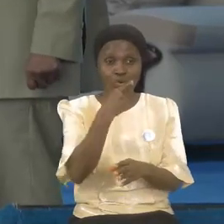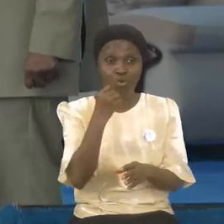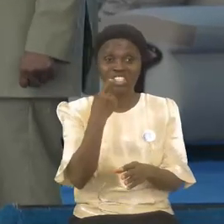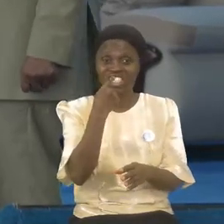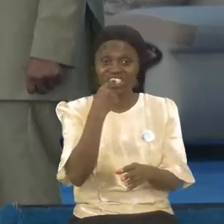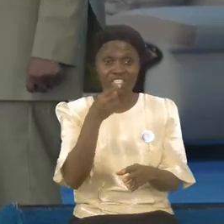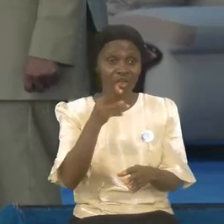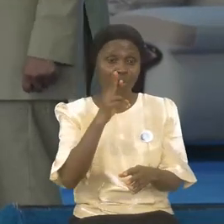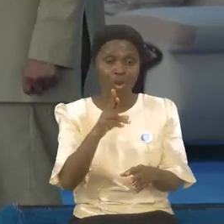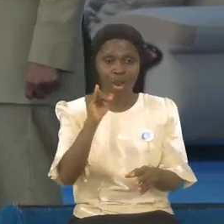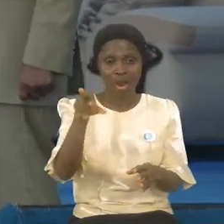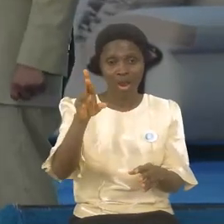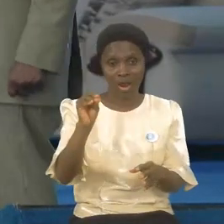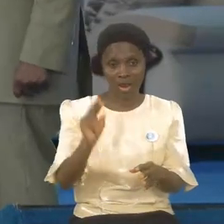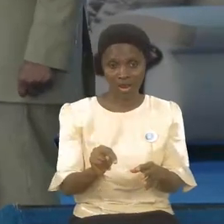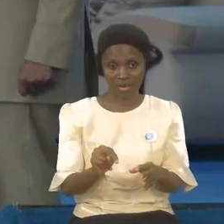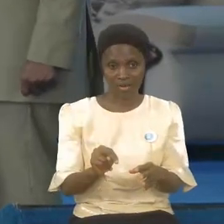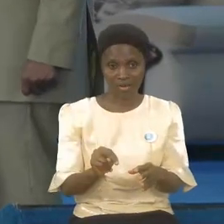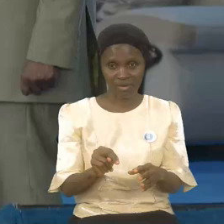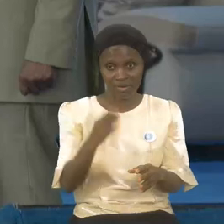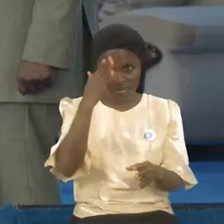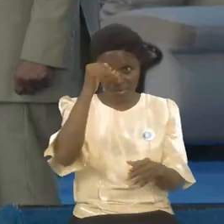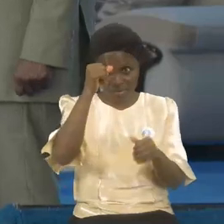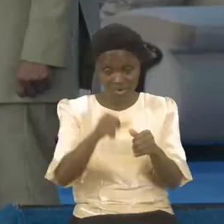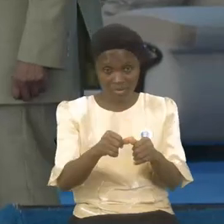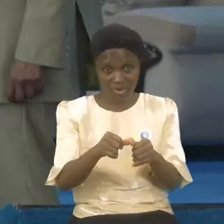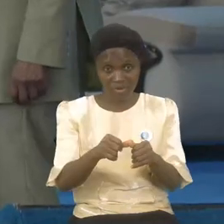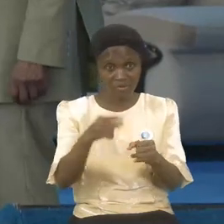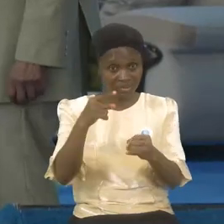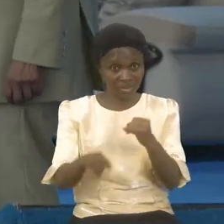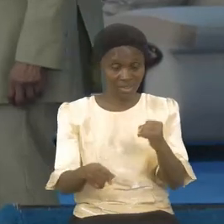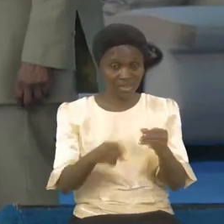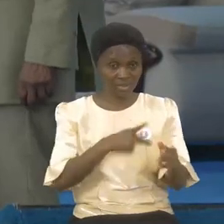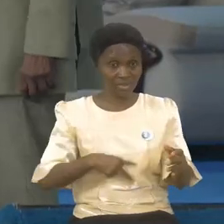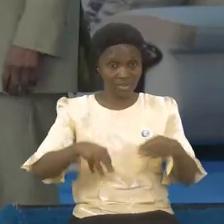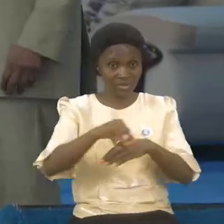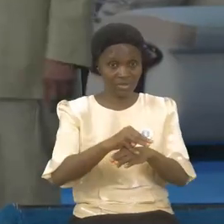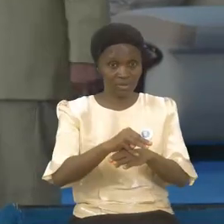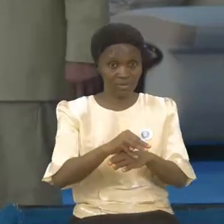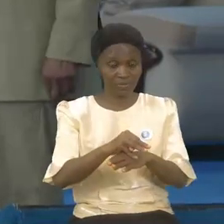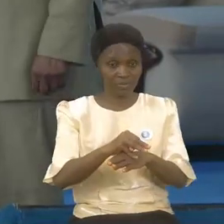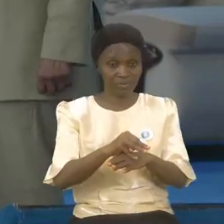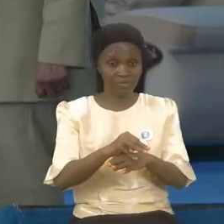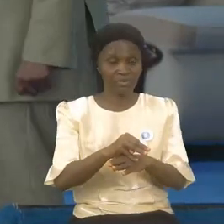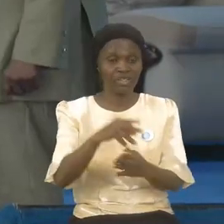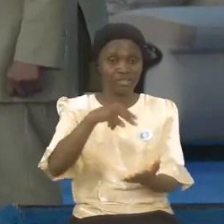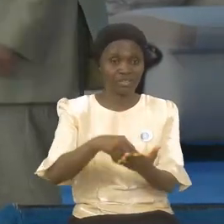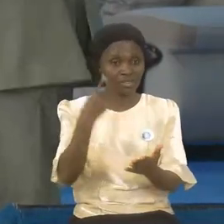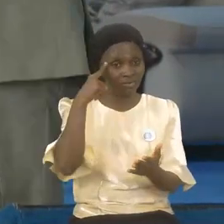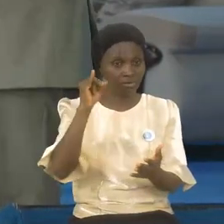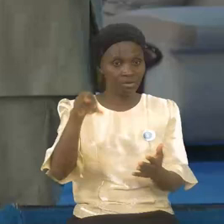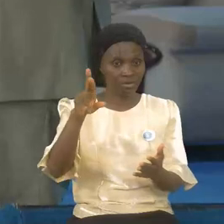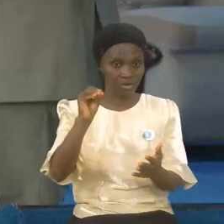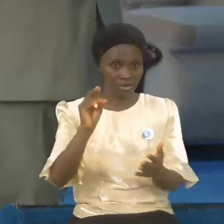des dents de faire rappelez-vous le dernier c'est le royaume représenté par le fait